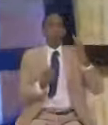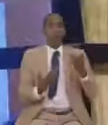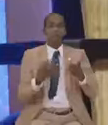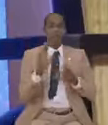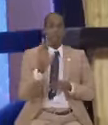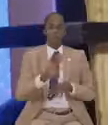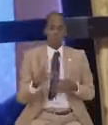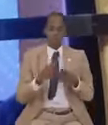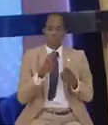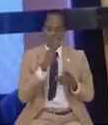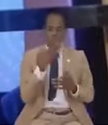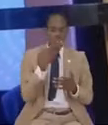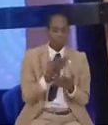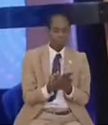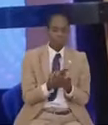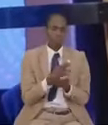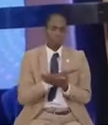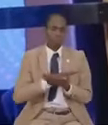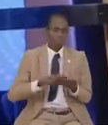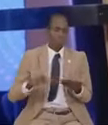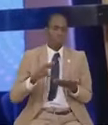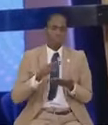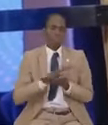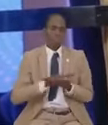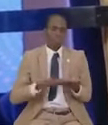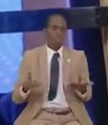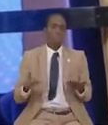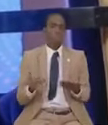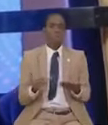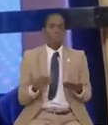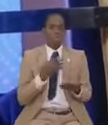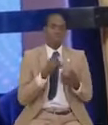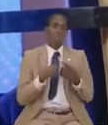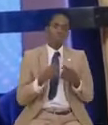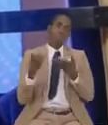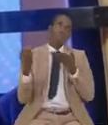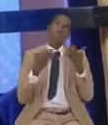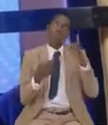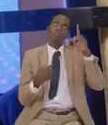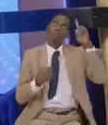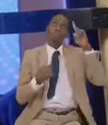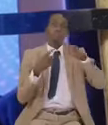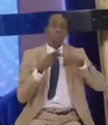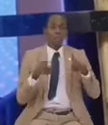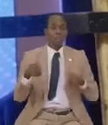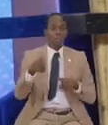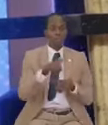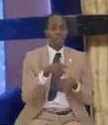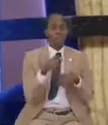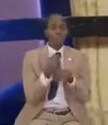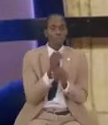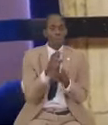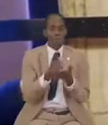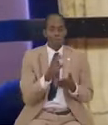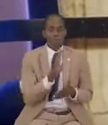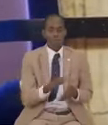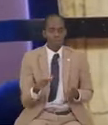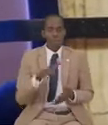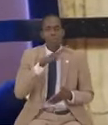vous je veux que vos enfants soient bons jute sain pour qu'il me savent mais vous avez corrompu même vos enfants